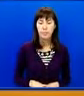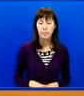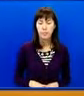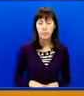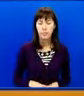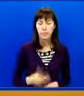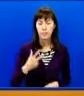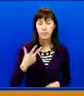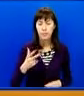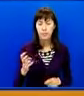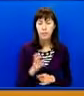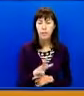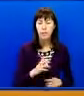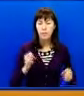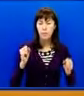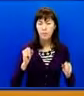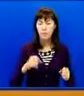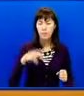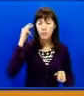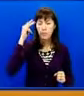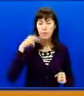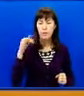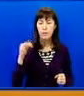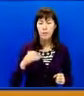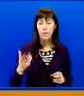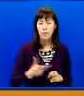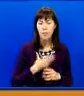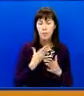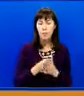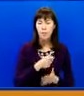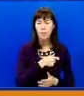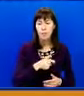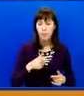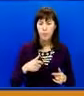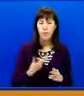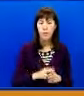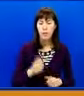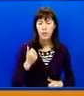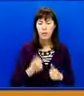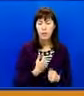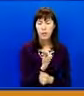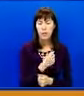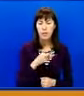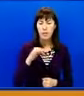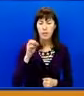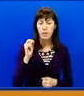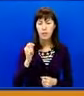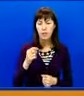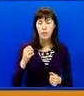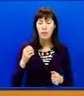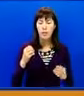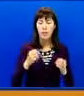Сюда 2-3 раза приезжали спортсмены из Китая, даже без своих тренеров. Благодаря турниру в память о Бекзате вышли